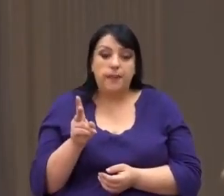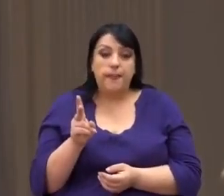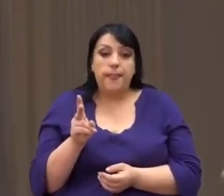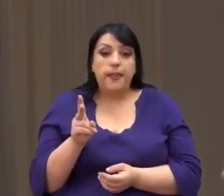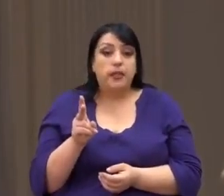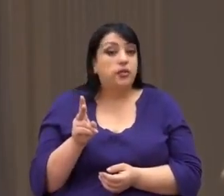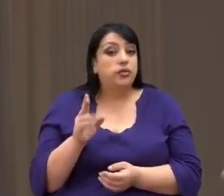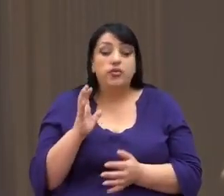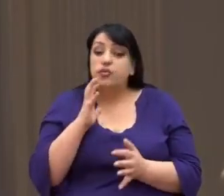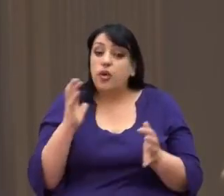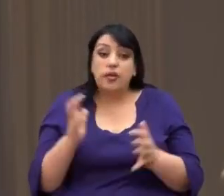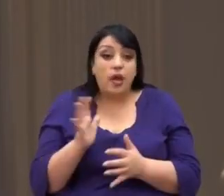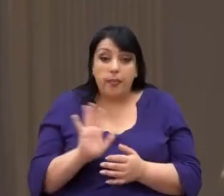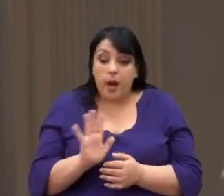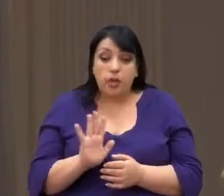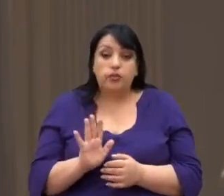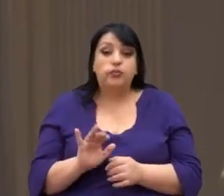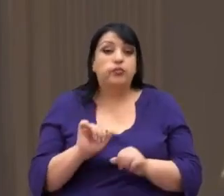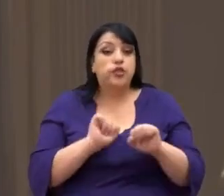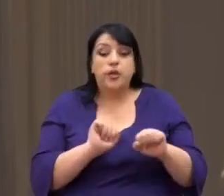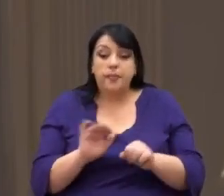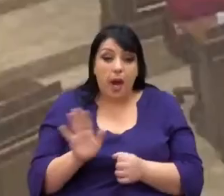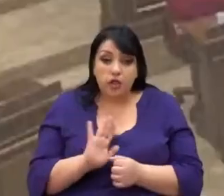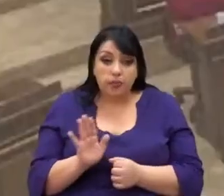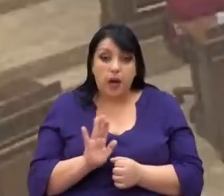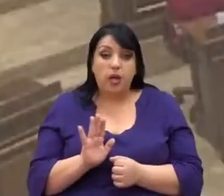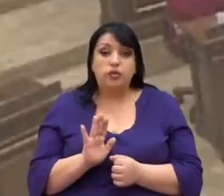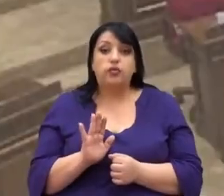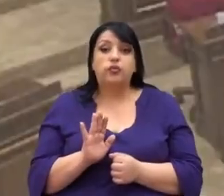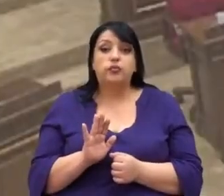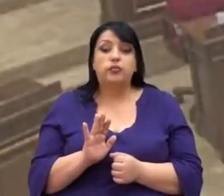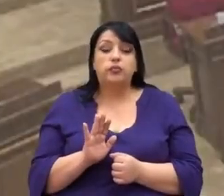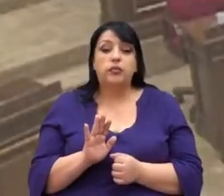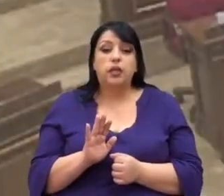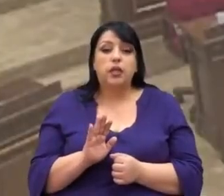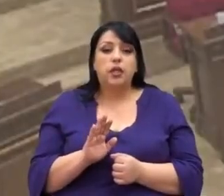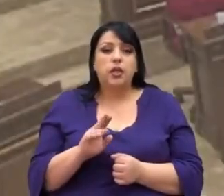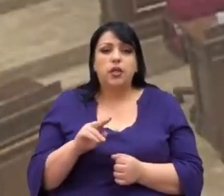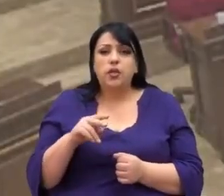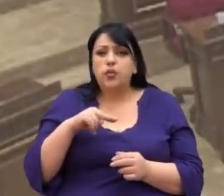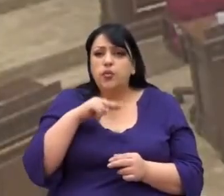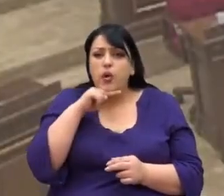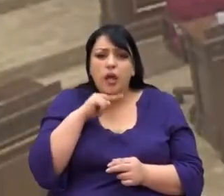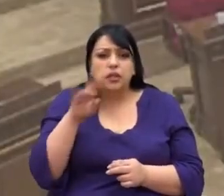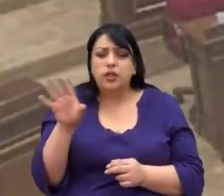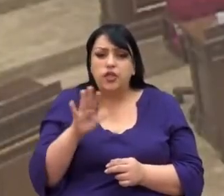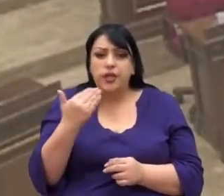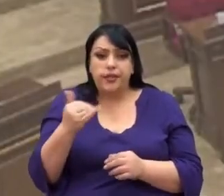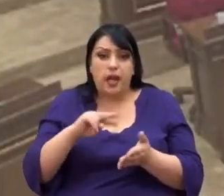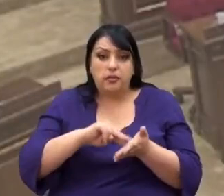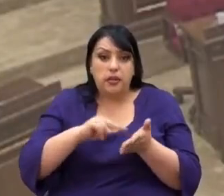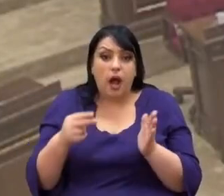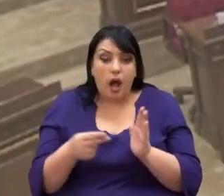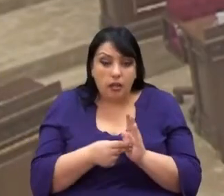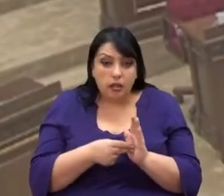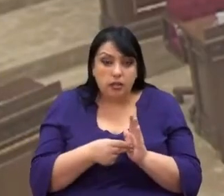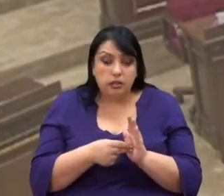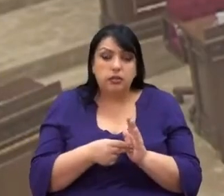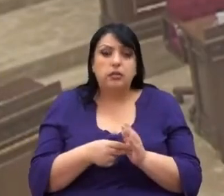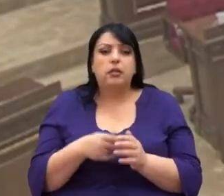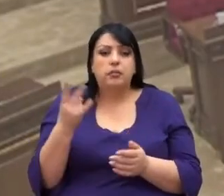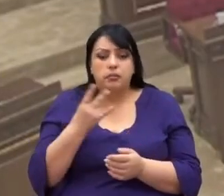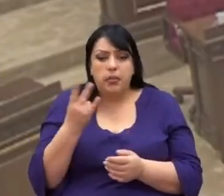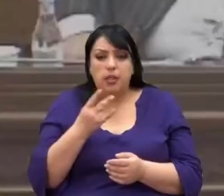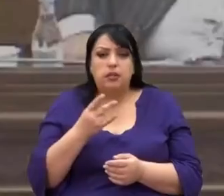չեն ապահովում, չեն պաշտպանում, հետևողական չեն իրենց նախընտրական ծրագրերում, նրանք զուրկ են